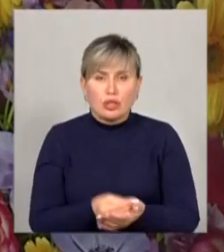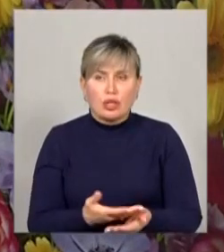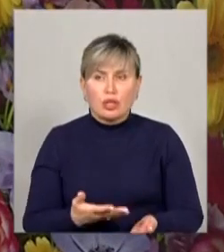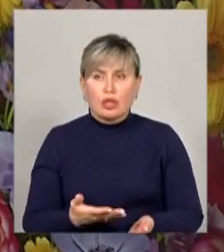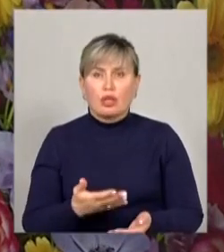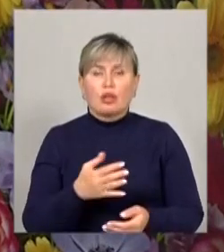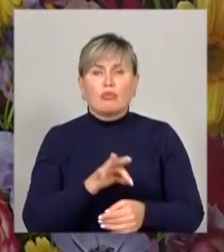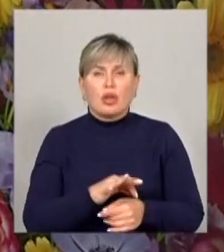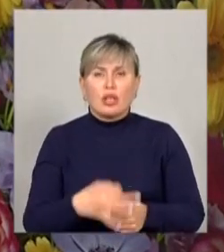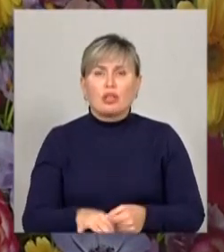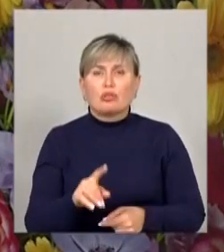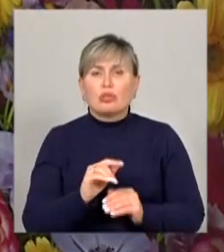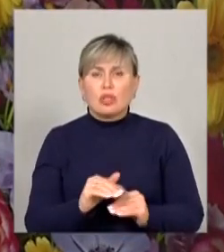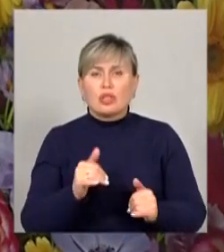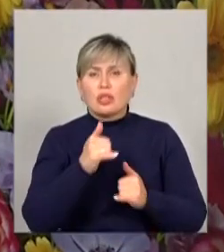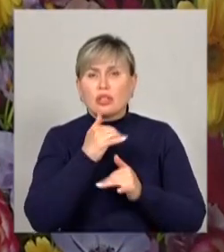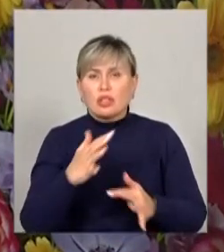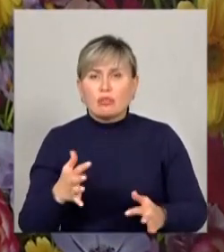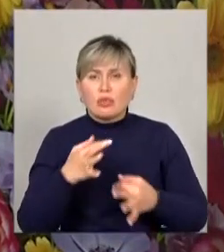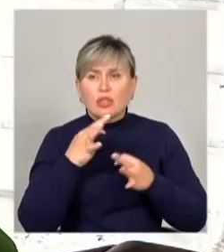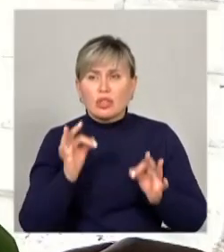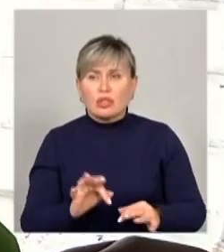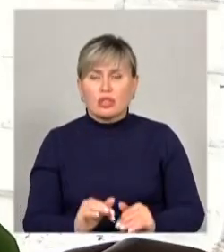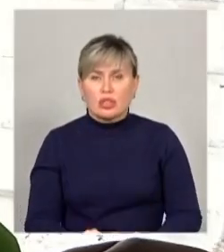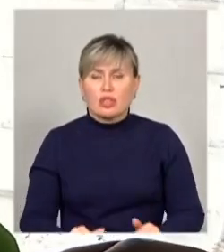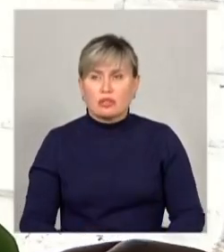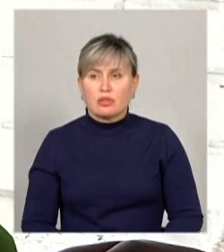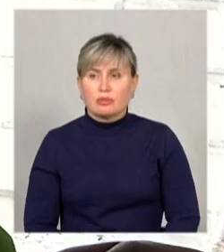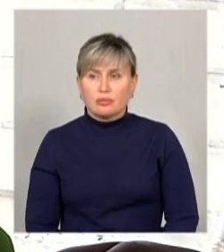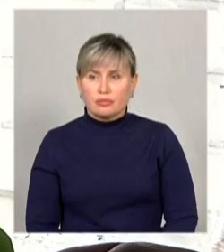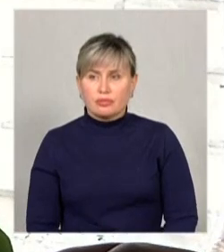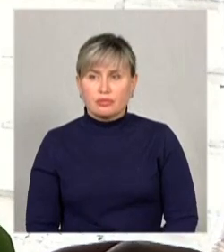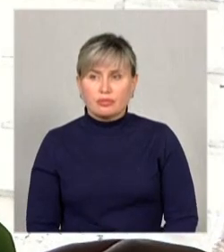всего от того, что дети не могут наслаждаться детством.